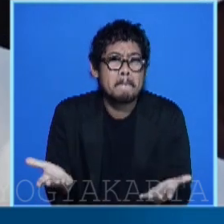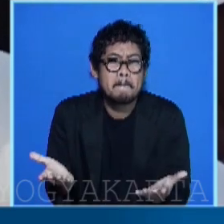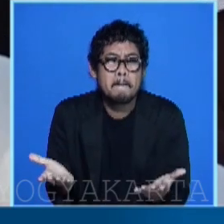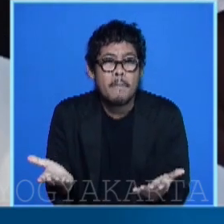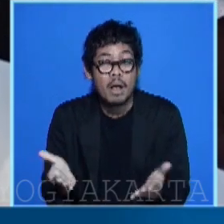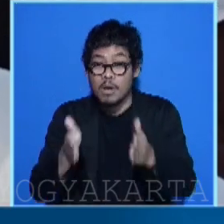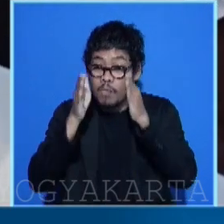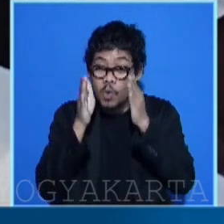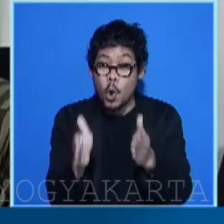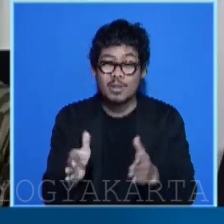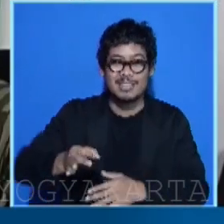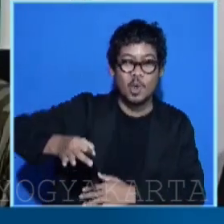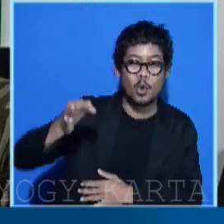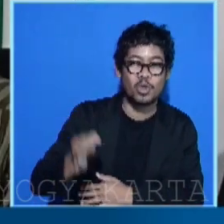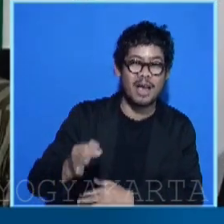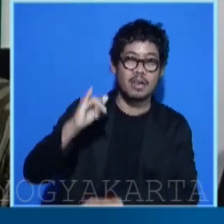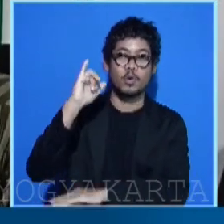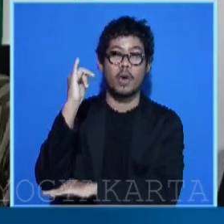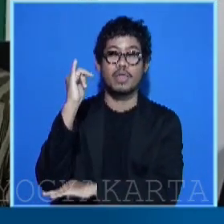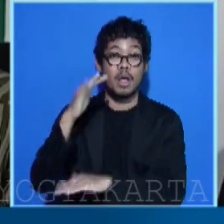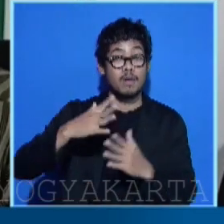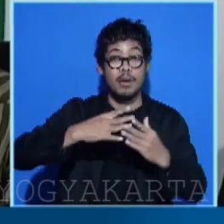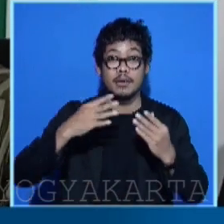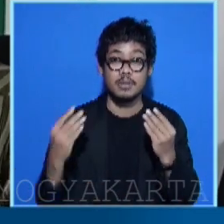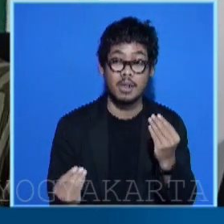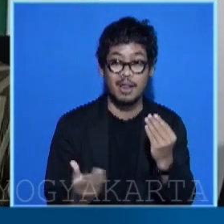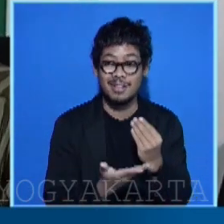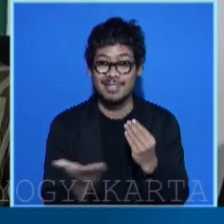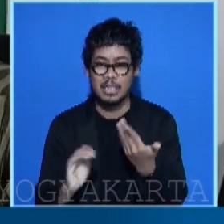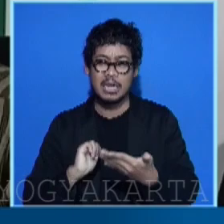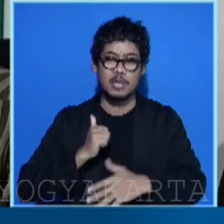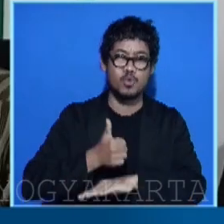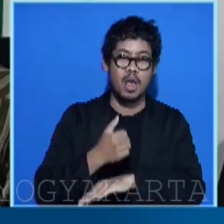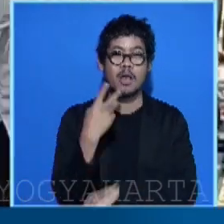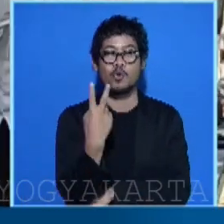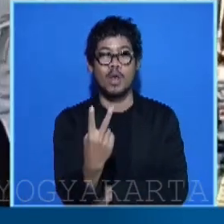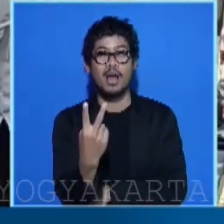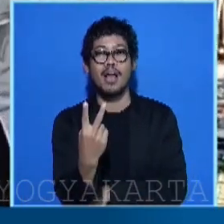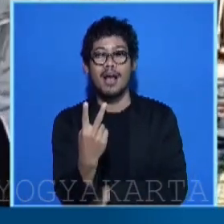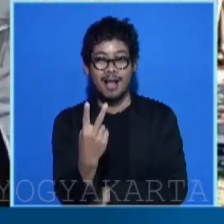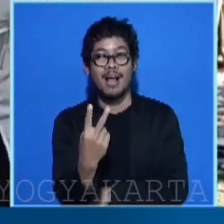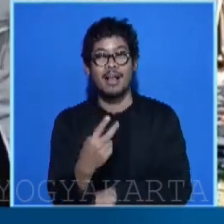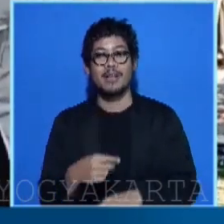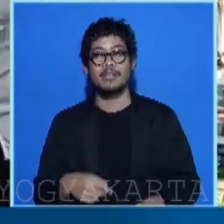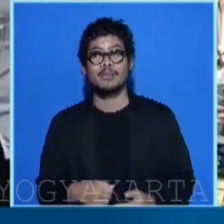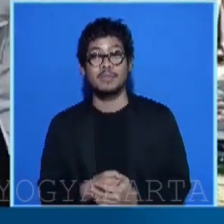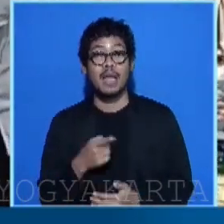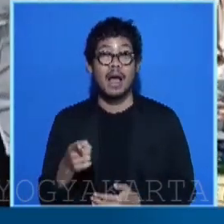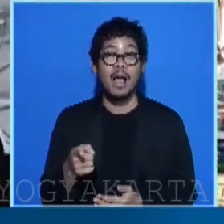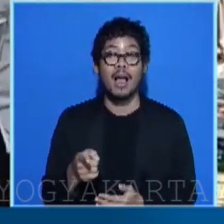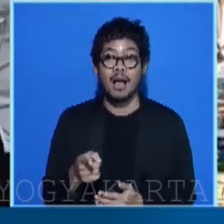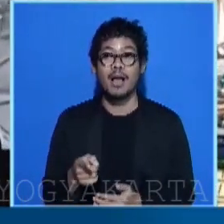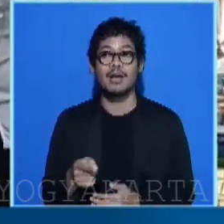khususnya kota Yogyakarta wakil ketua 2 basnas Kota Yogyakarta Abdul Sami mengatakan kemarau panjang yang terjadi saat